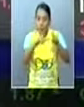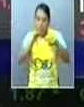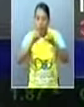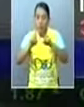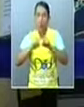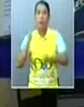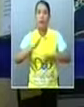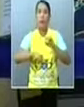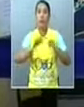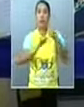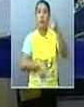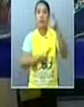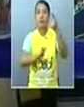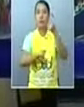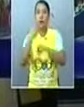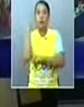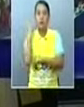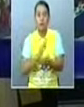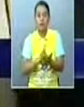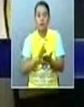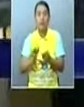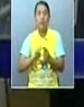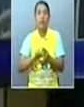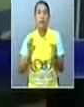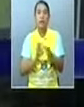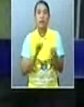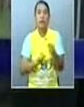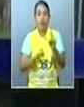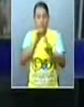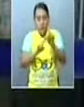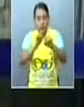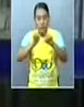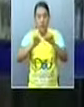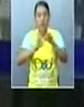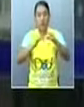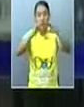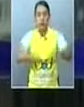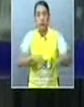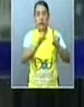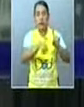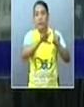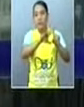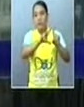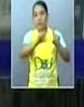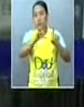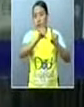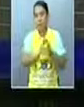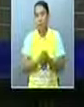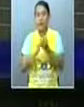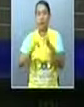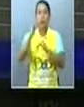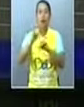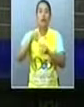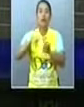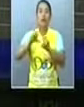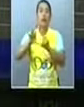จับจังหวะเข้าไปลงทุนช้อนซื้อสินทรัพย์ในช่วงดัชนีลงมา 1,350 จุดและถ้าขึ้นเกิน 1,500 จุดถือเป็